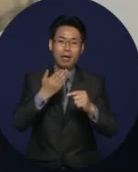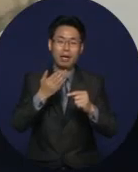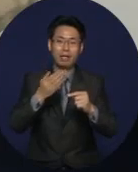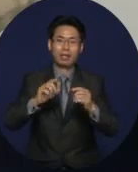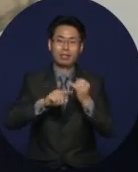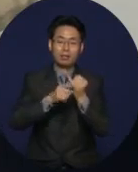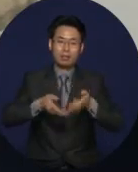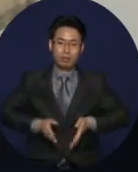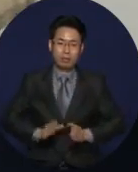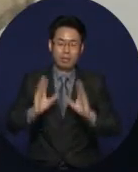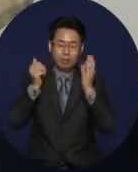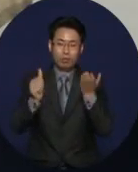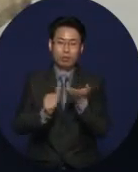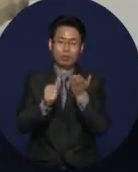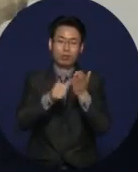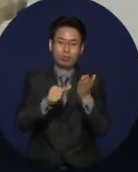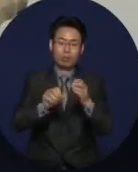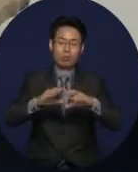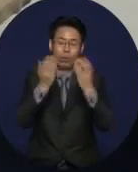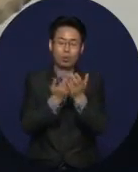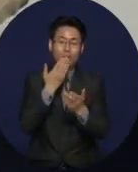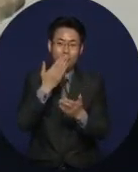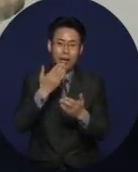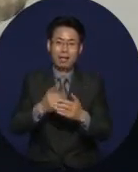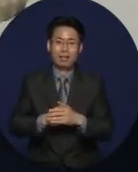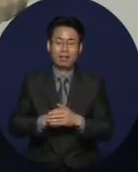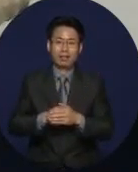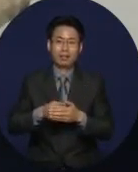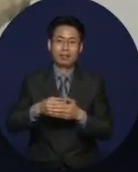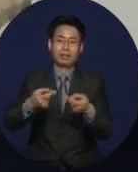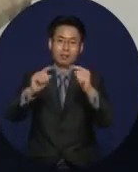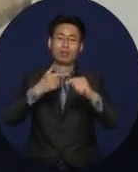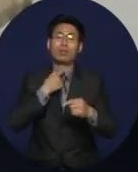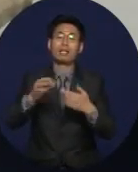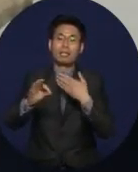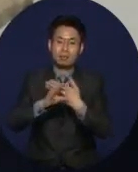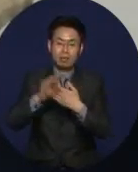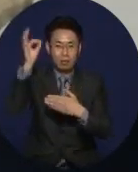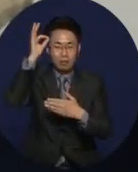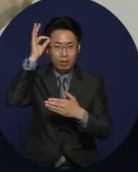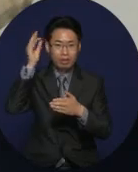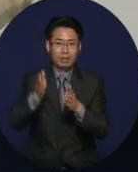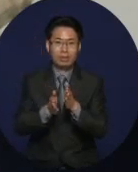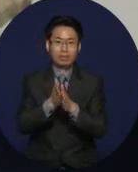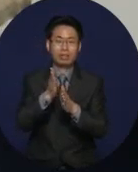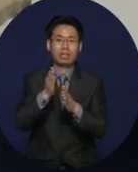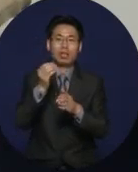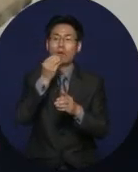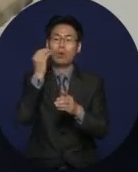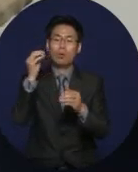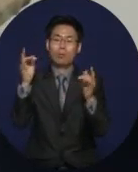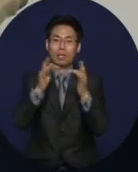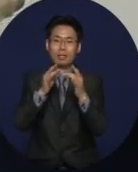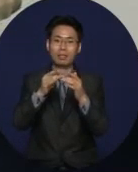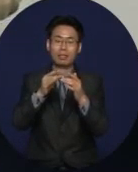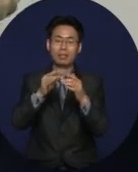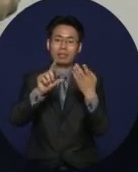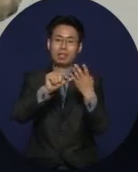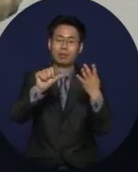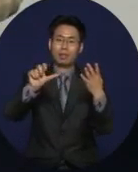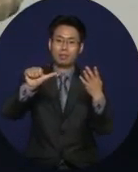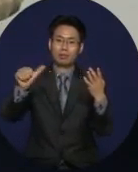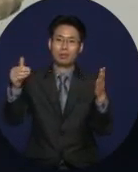임신, 출산, 육아용품은 모두 가능한데요. 신청을 원하시는 분은 포항시 홈페이지에서 신청서를 내려받아